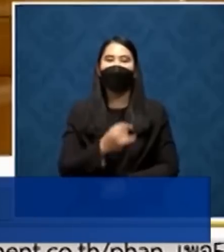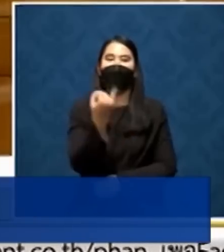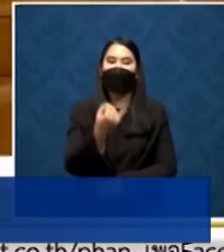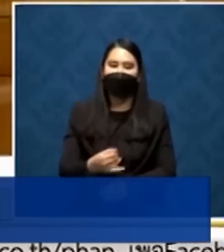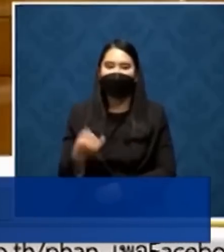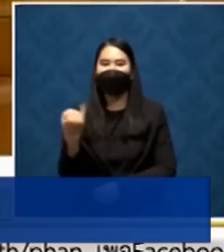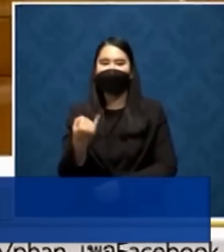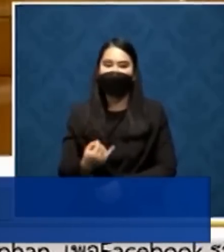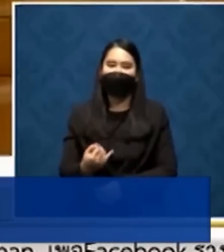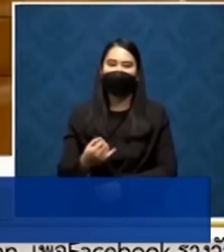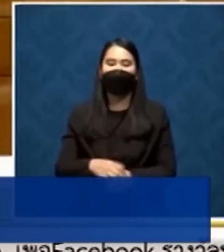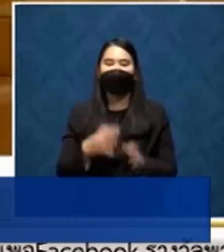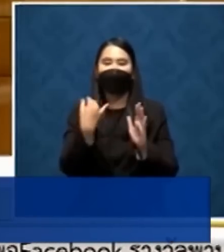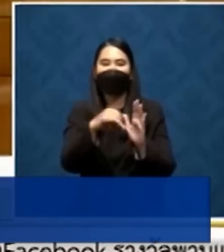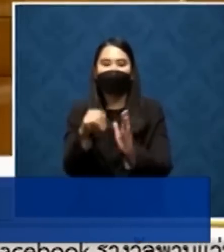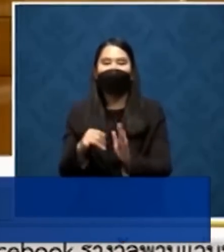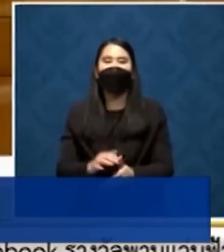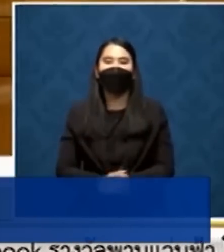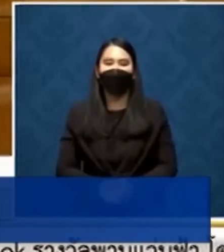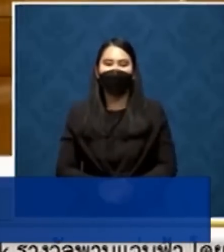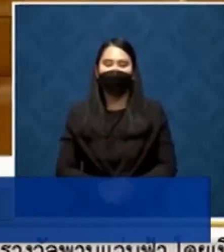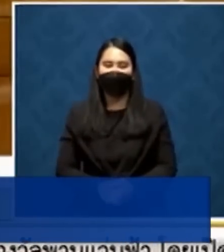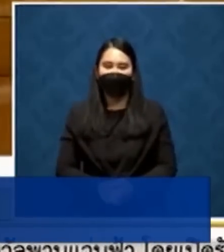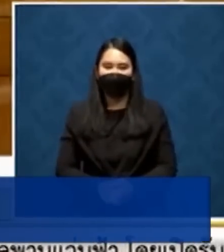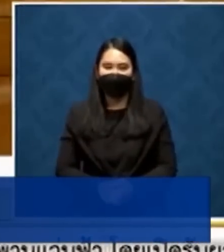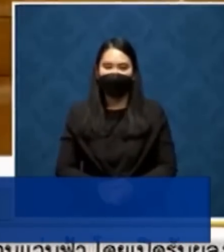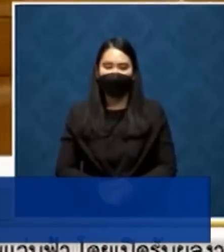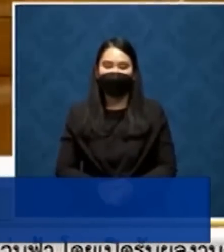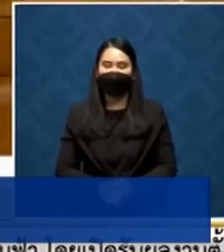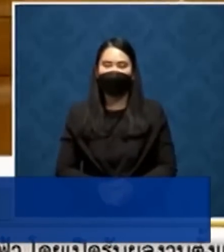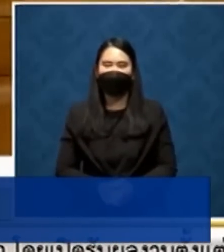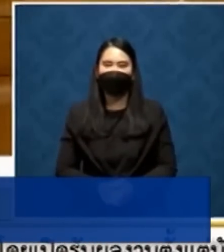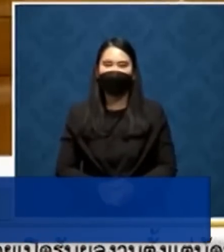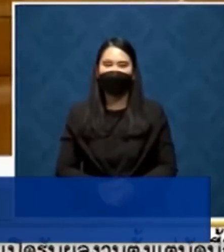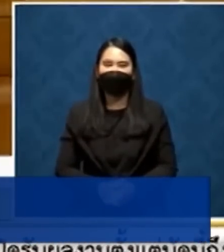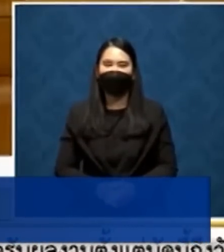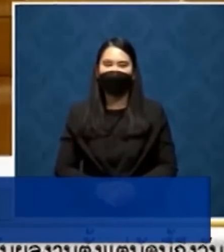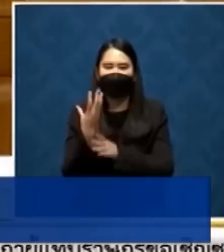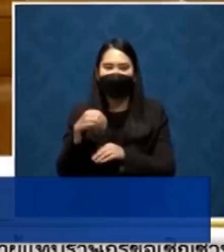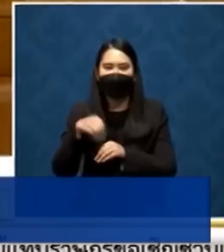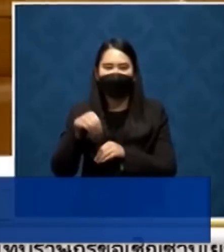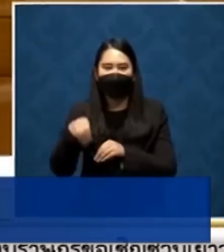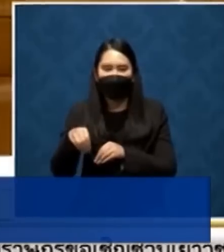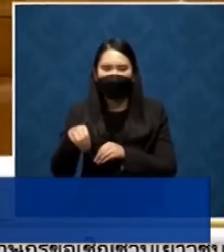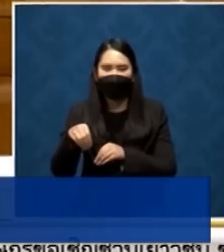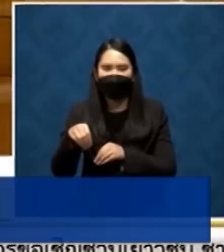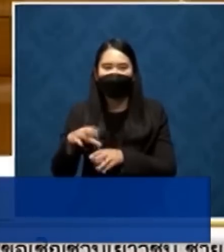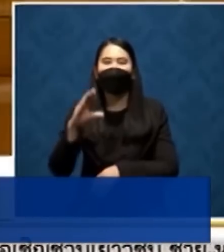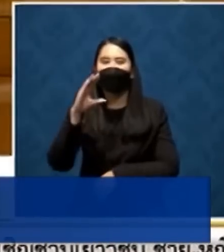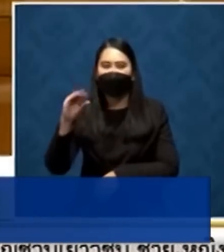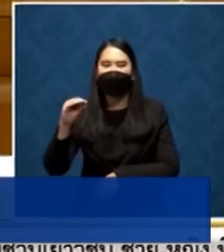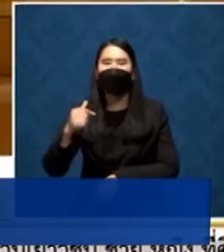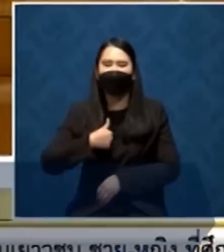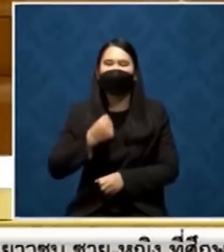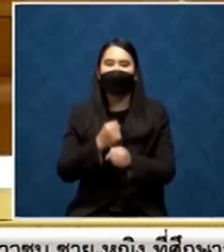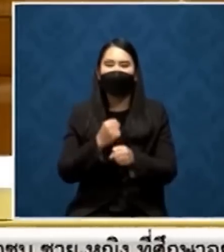เล็กต่ำกว่า10 เมกะวัตต์เพื่อให้ชุมชนเป็นเจ้าของและมีประโยชน์โดยตรงซึ่ง8ปีที่ผ่านมาก็ยังไม่ประสบความสำเร็จและปัญหาเรื่องน้